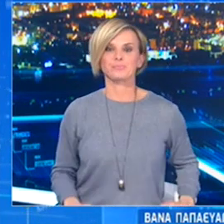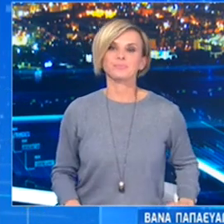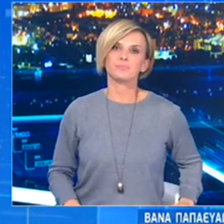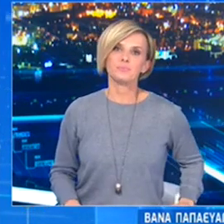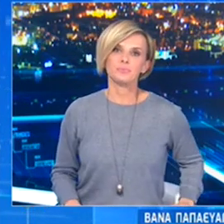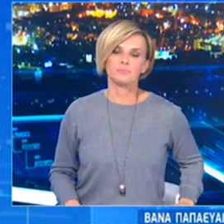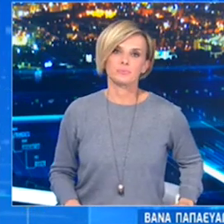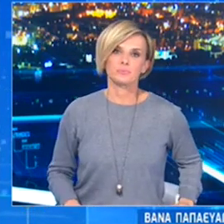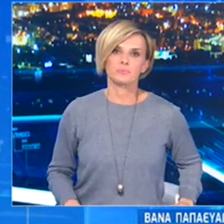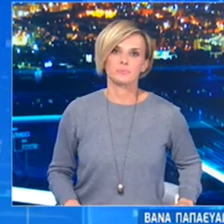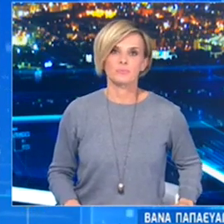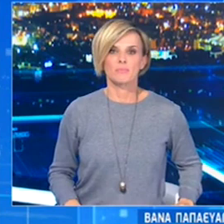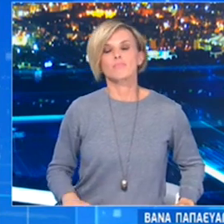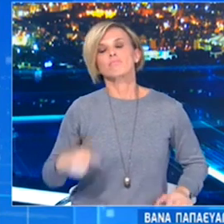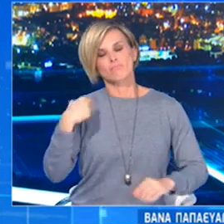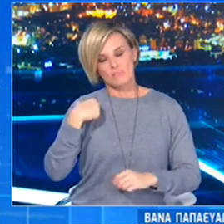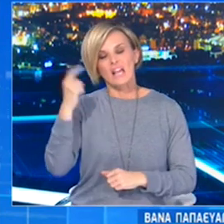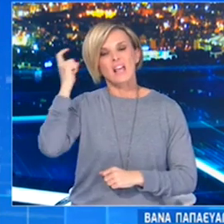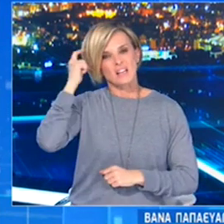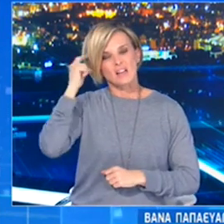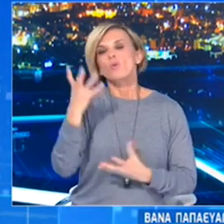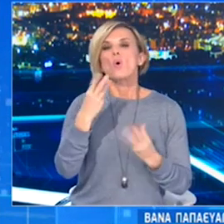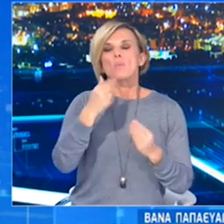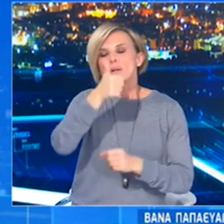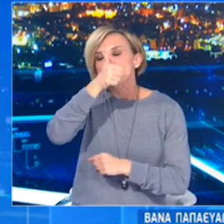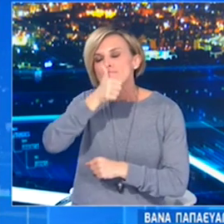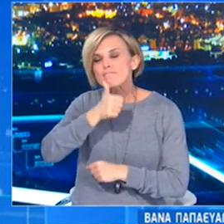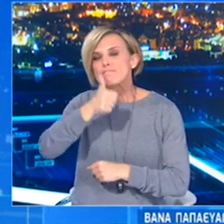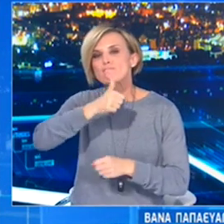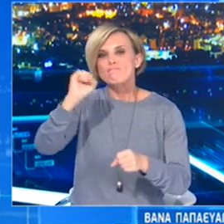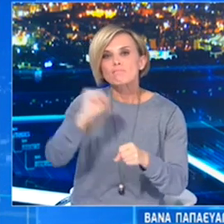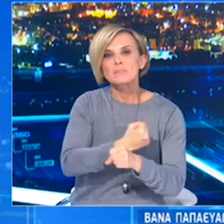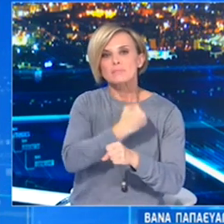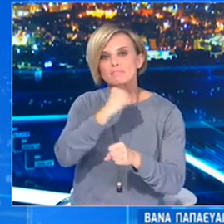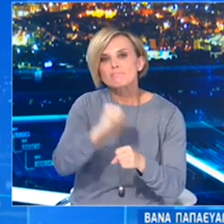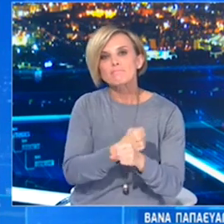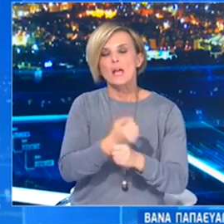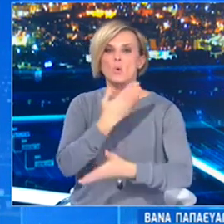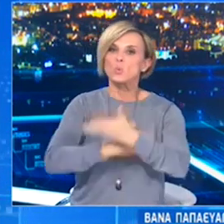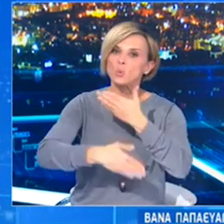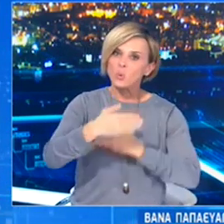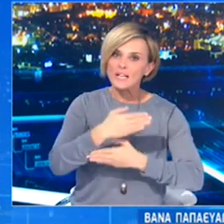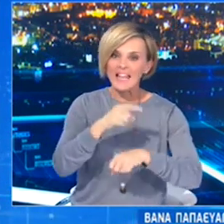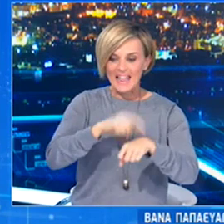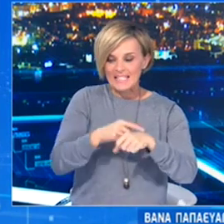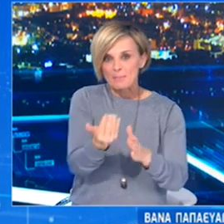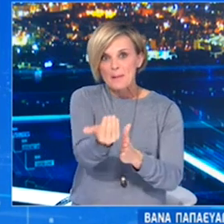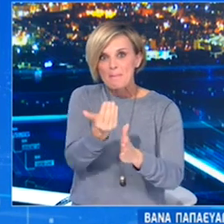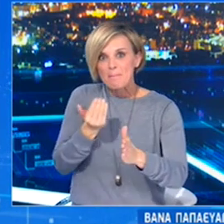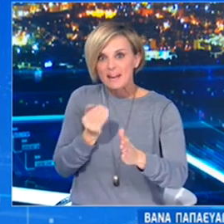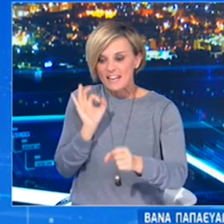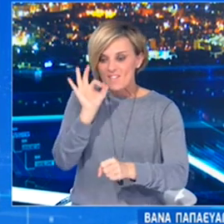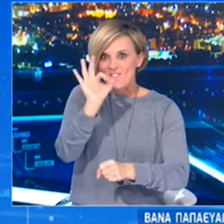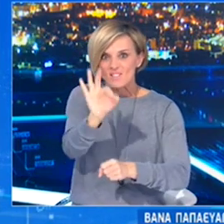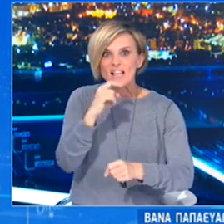Αν και αποτελεί επίπονη διαδικασία, όταν φτάσει κανείς στον τερματισμό είναι απερίεργα από τη χαρά της υπέρβασης, γιατί